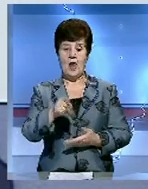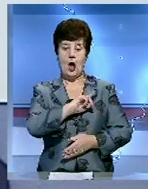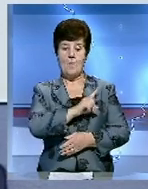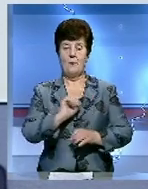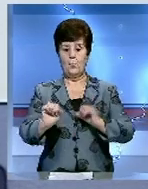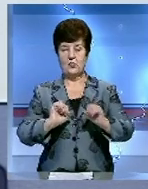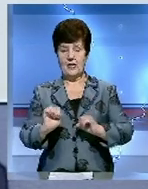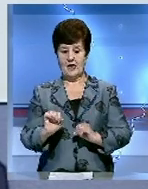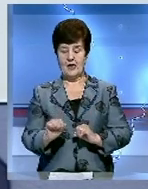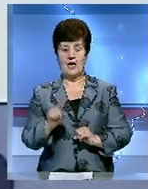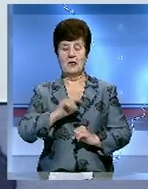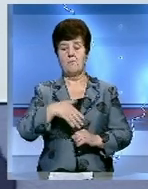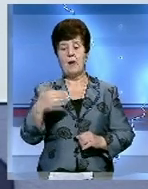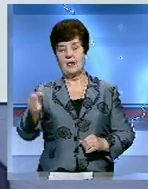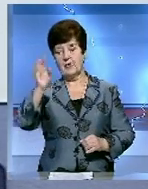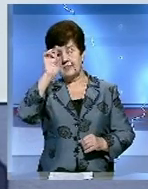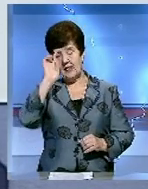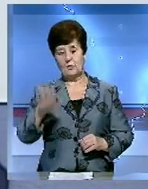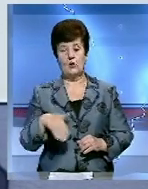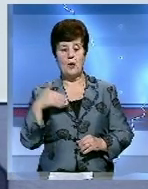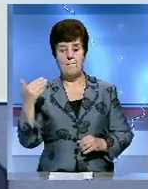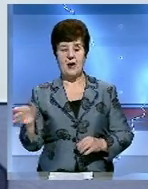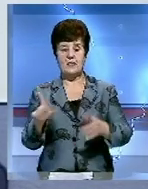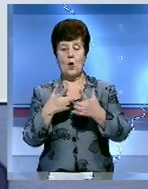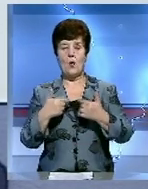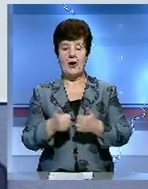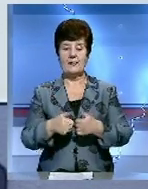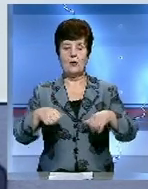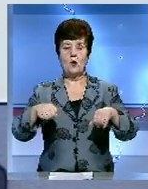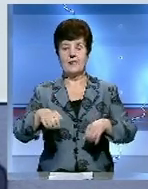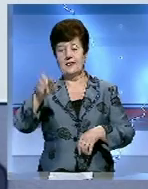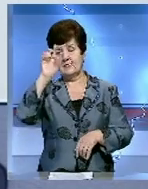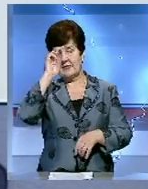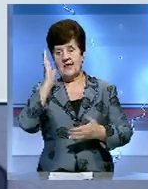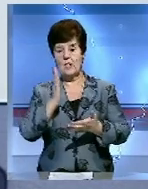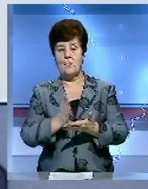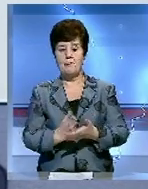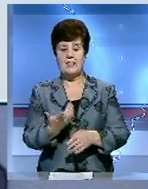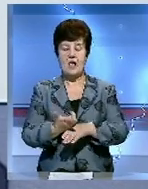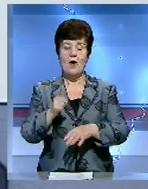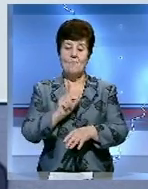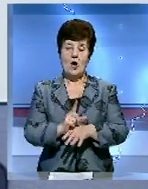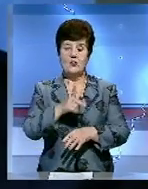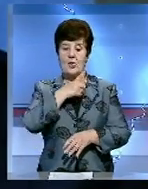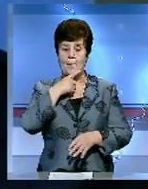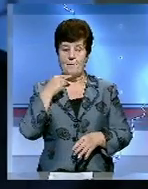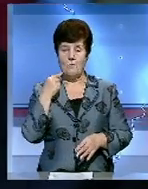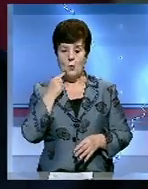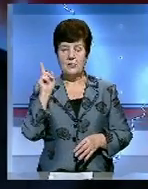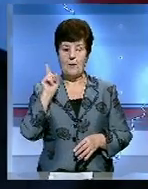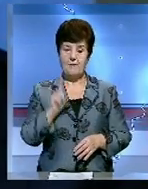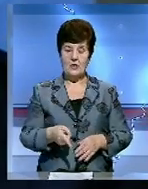partea statului, din partea organelor de stat, depinde foarte mult pentru ca